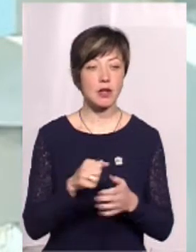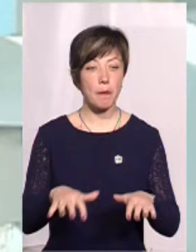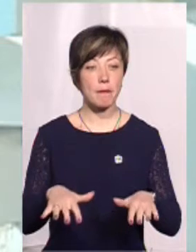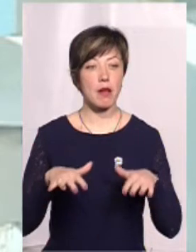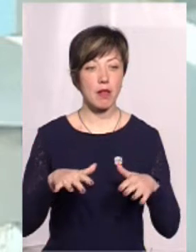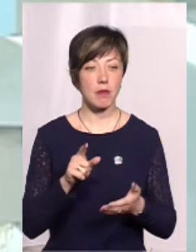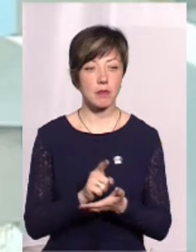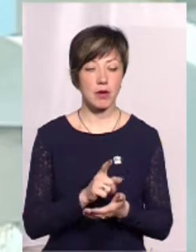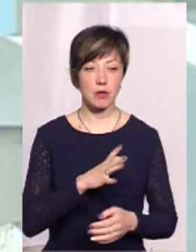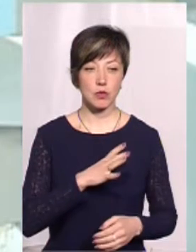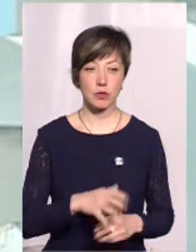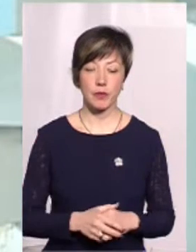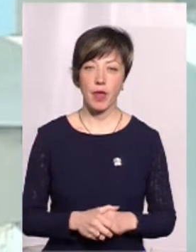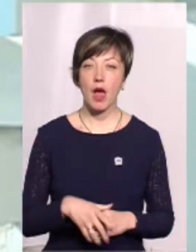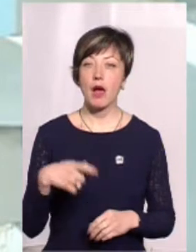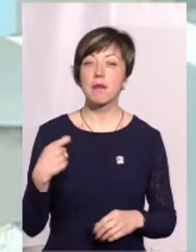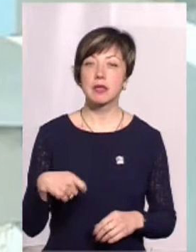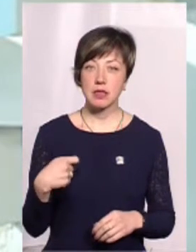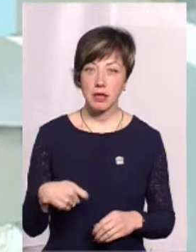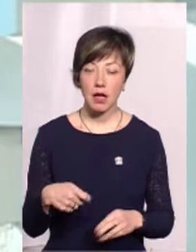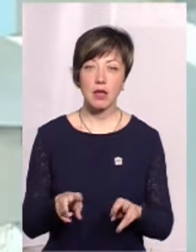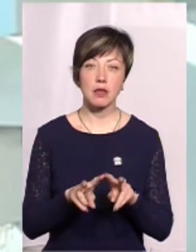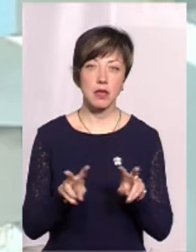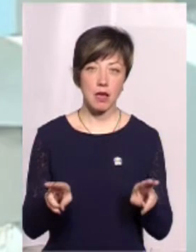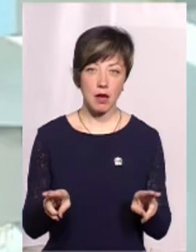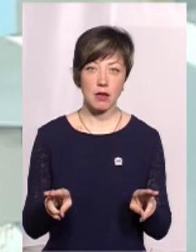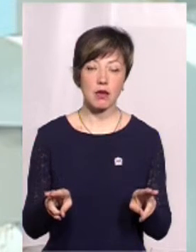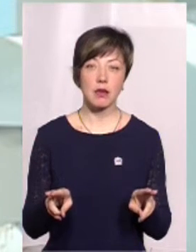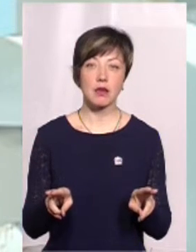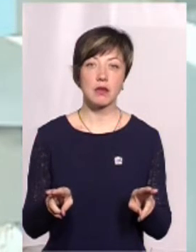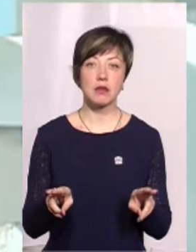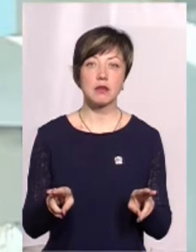парламент. Президент, безперечно, як